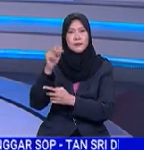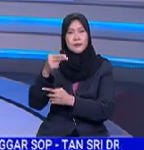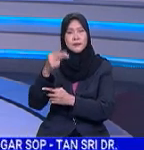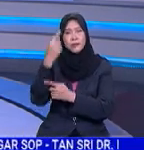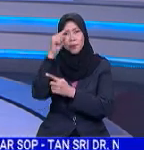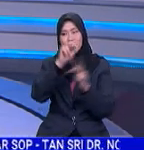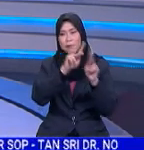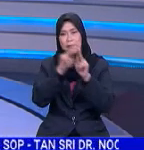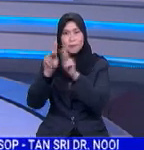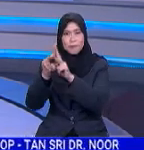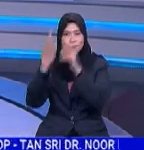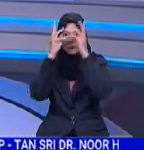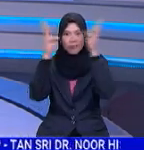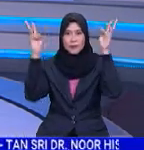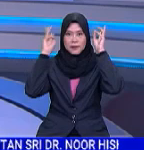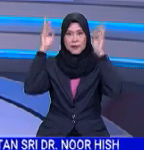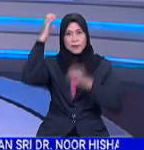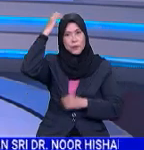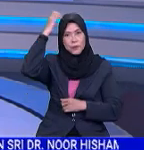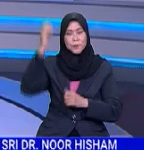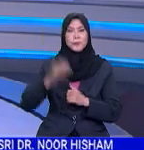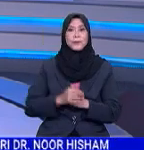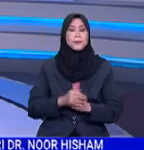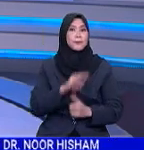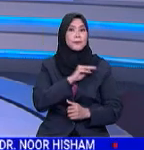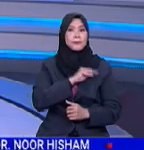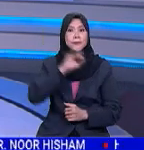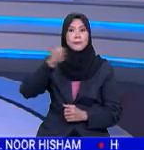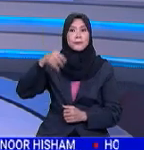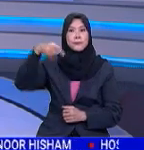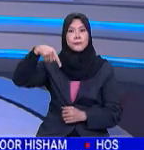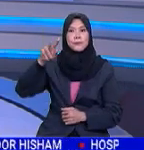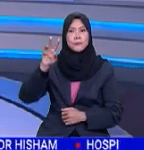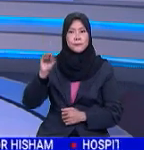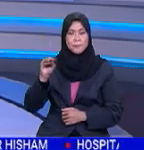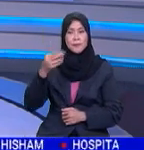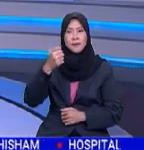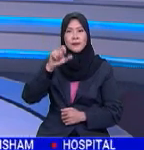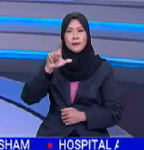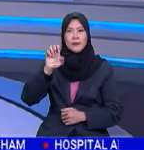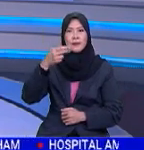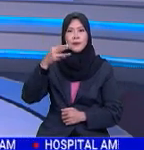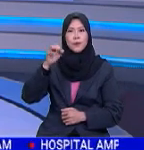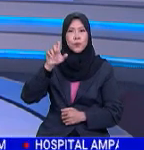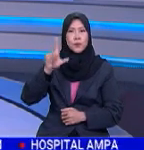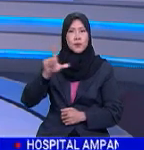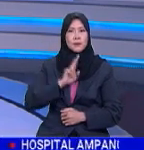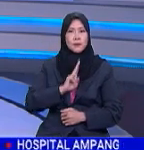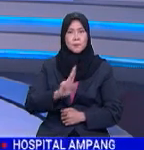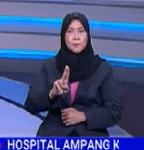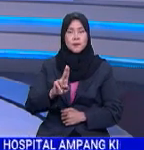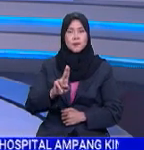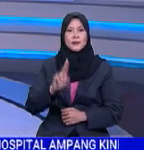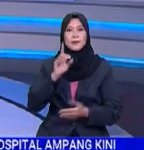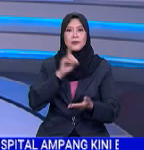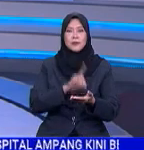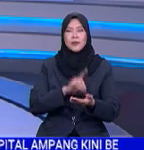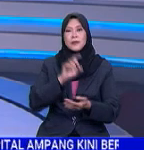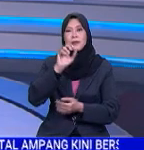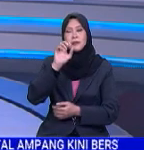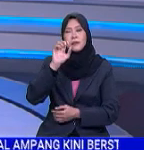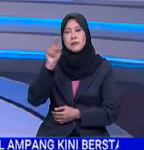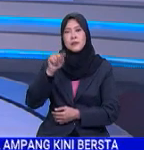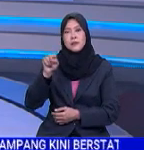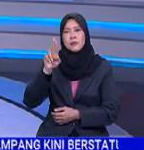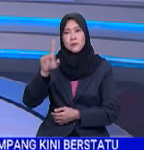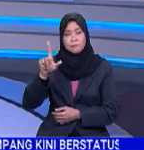orang asli di Selangor. Menurut Menteri di Jabatan Perdana Menteri Hal Ehwal Agama, Datuk Dr. Zulkifli Muhammad Al-Bakri, JAKIM